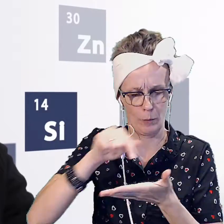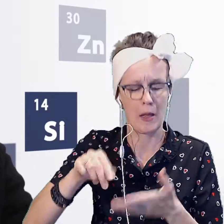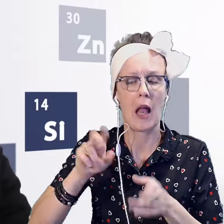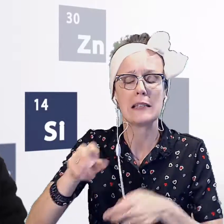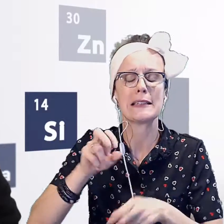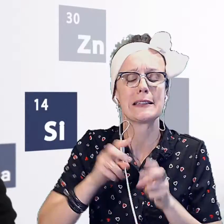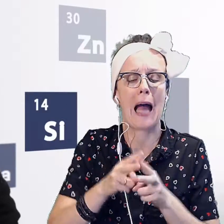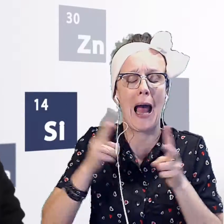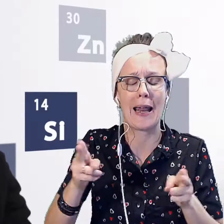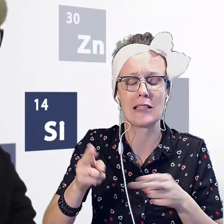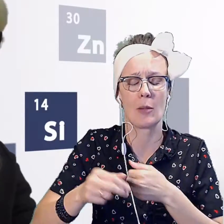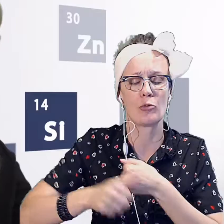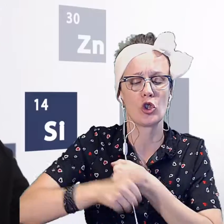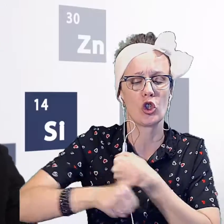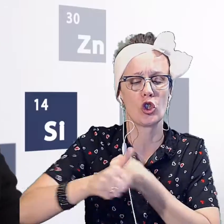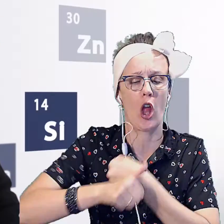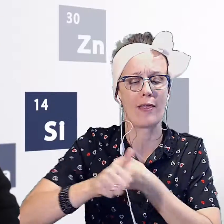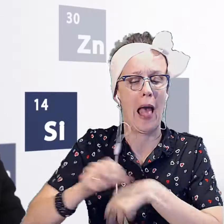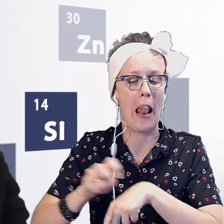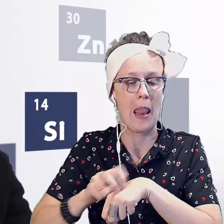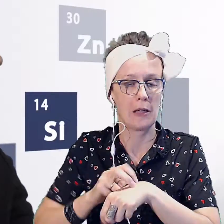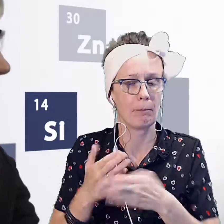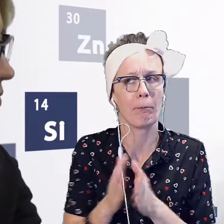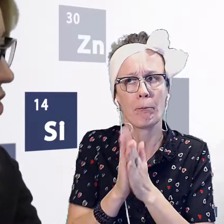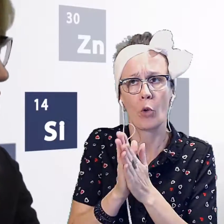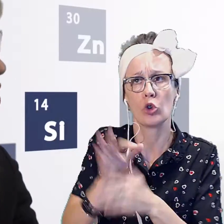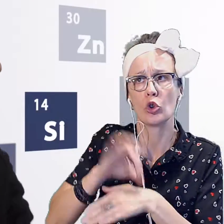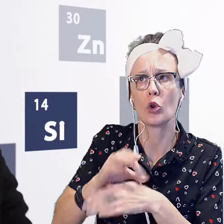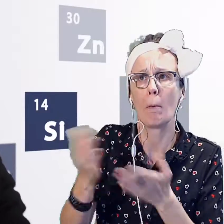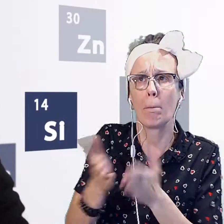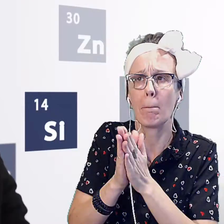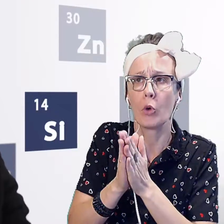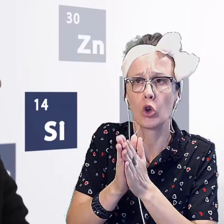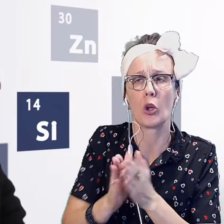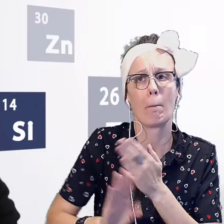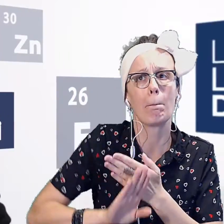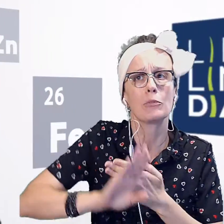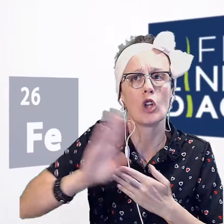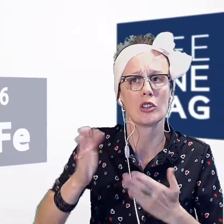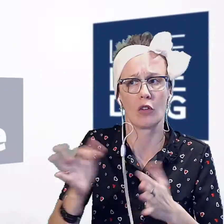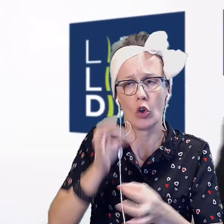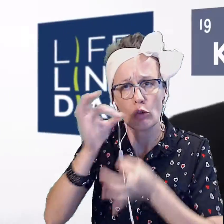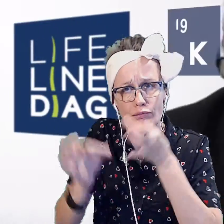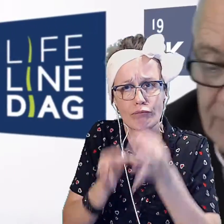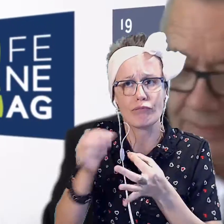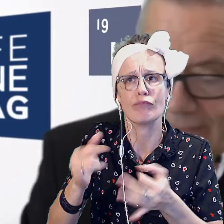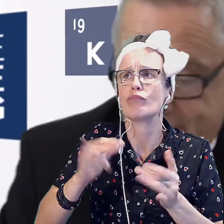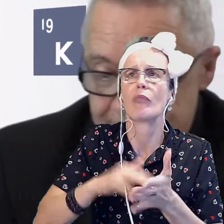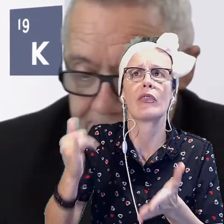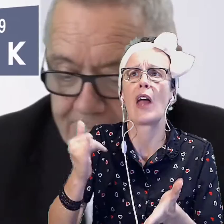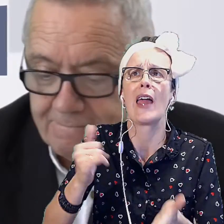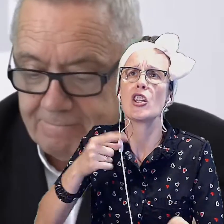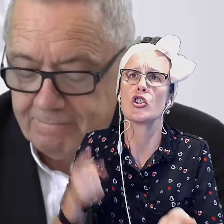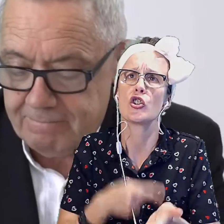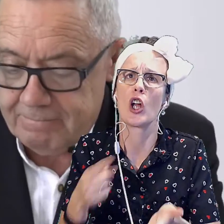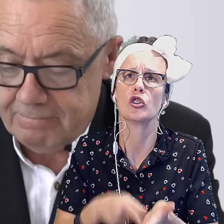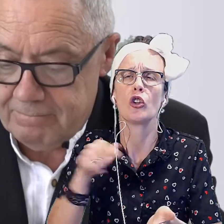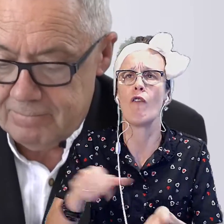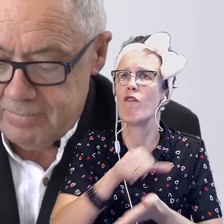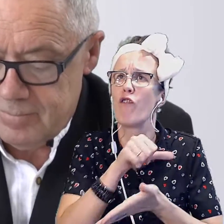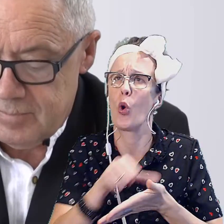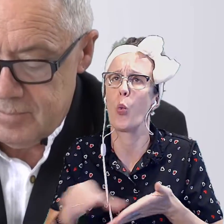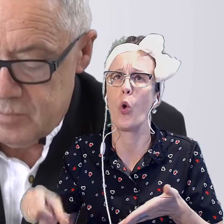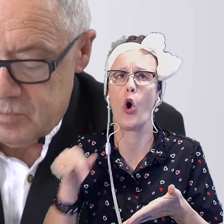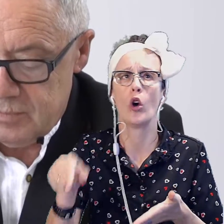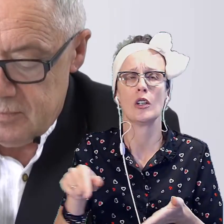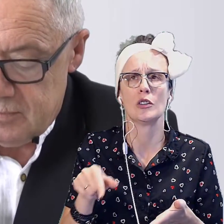przyczynowego premierze proszę przede wszystkim przedstawić czym jest problem na ciśnienia krwi bo najczęściej są to tylko i wyłącznie